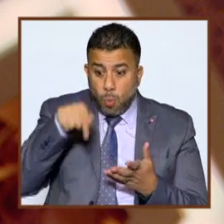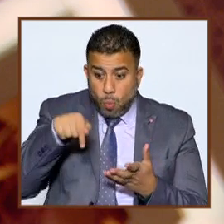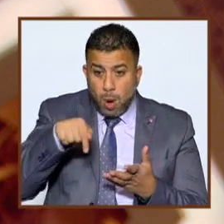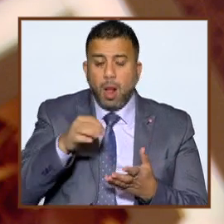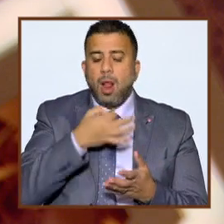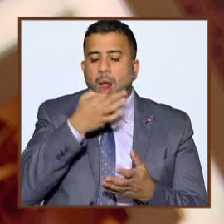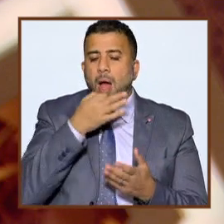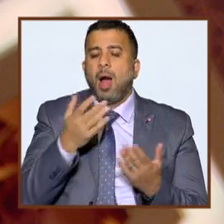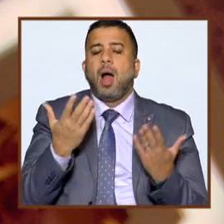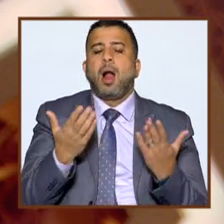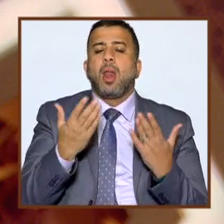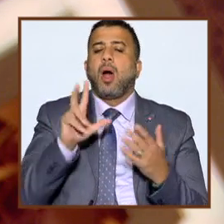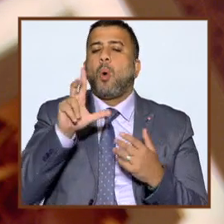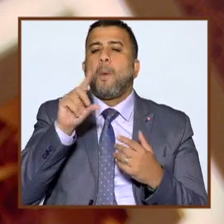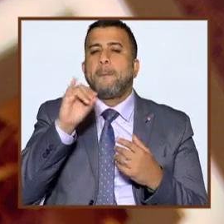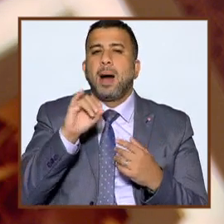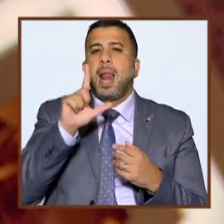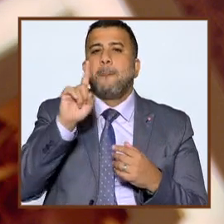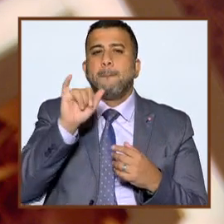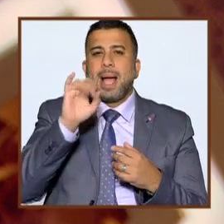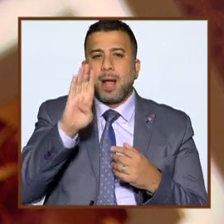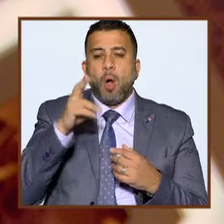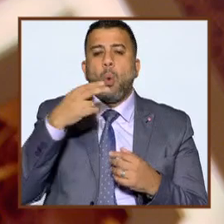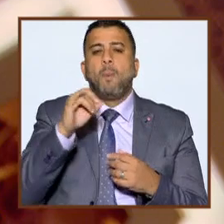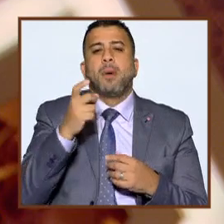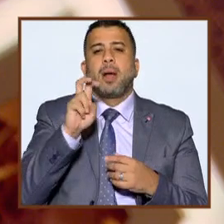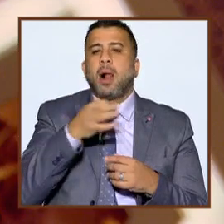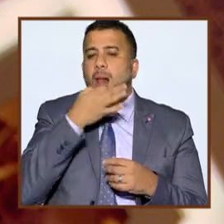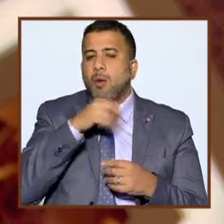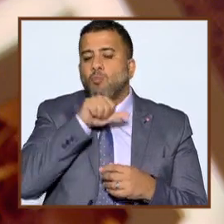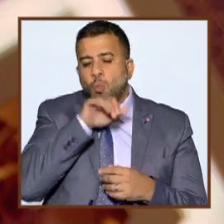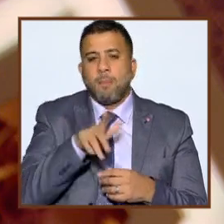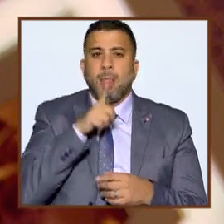الصلاة والسلام، هو الذي شرعها صلى الله عليه وسلم.